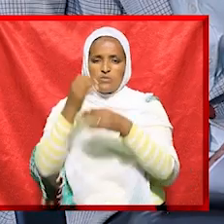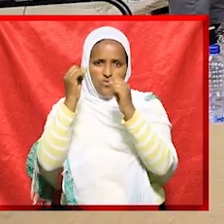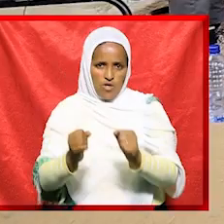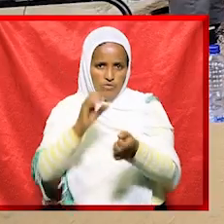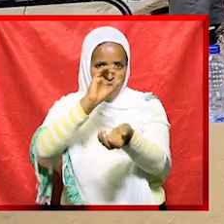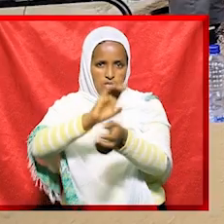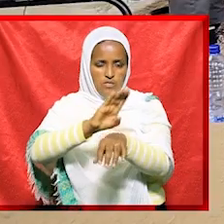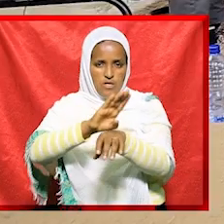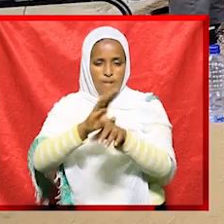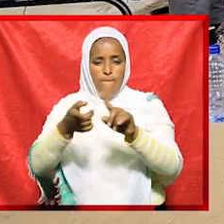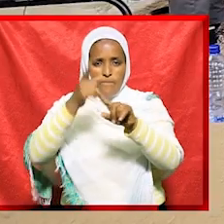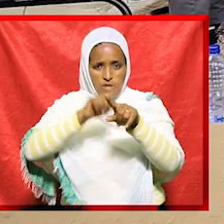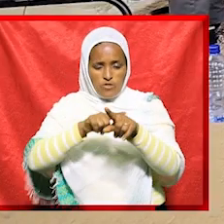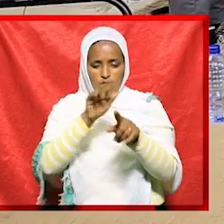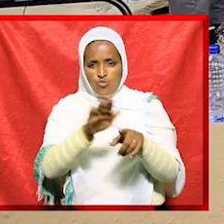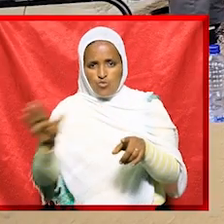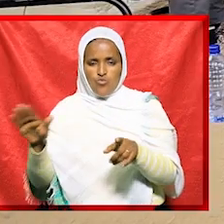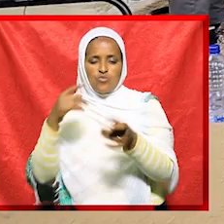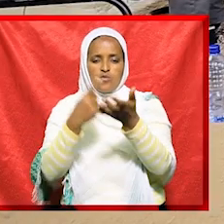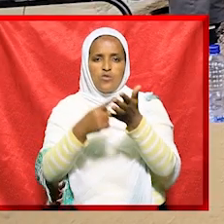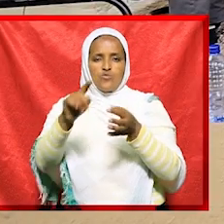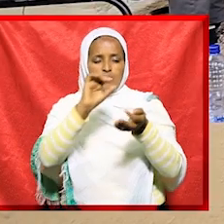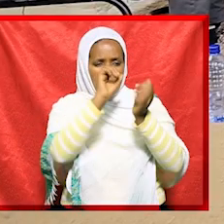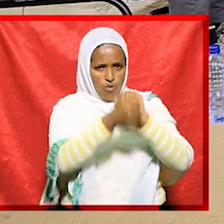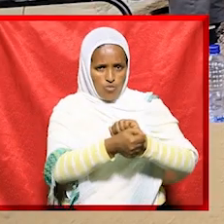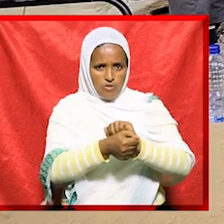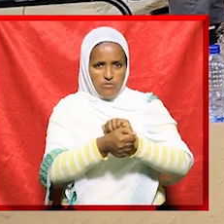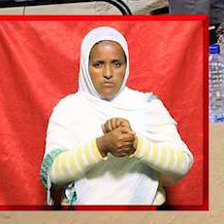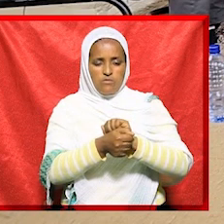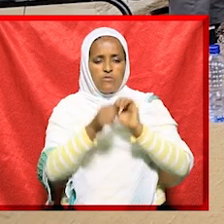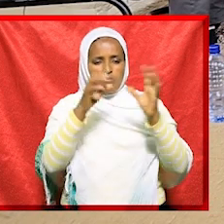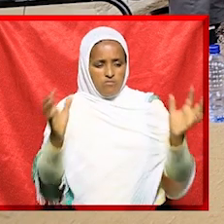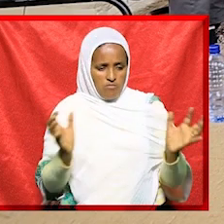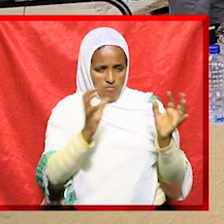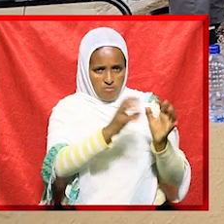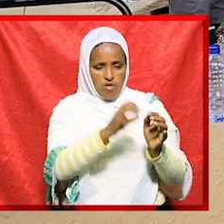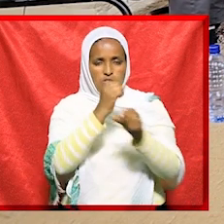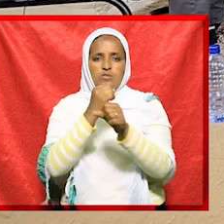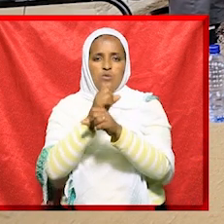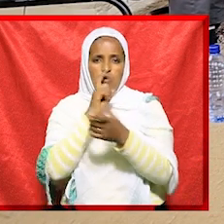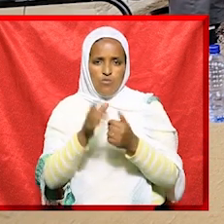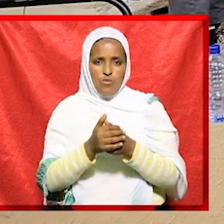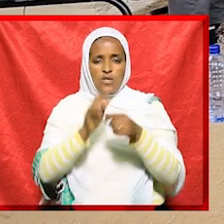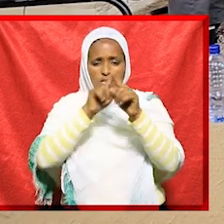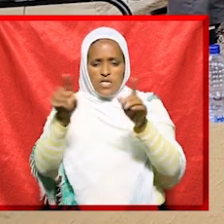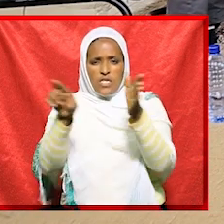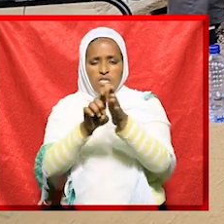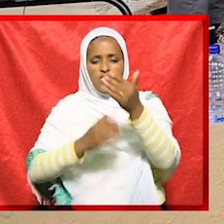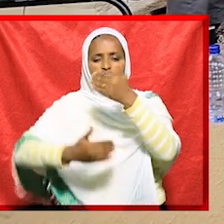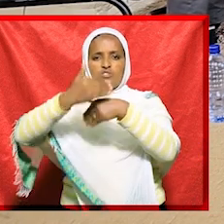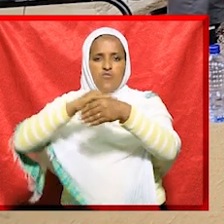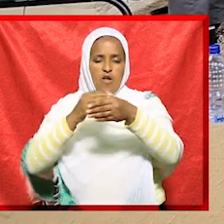ቤተክርስቲያን መልሳ ልጆቹ ሪክሌም ማድረግ የመንጋዎቹ አካል ማድረግ ትችላለች፣ ስራዋም ነው። ግን ህግ